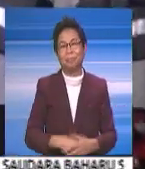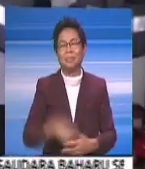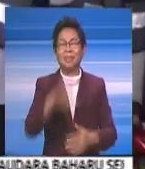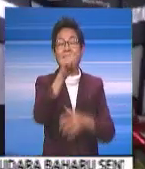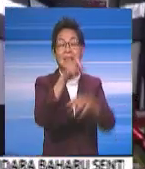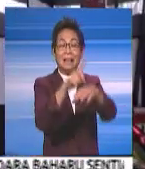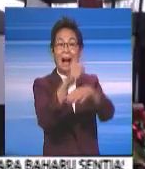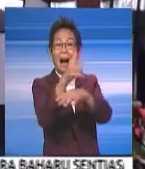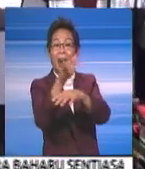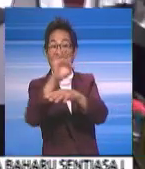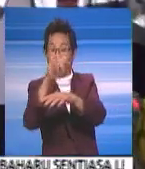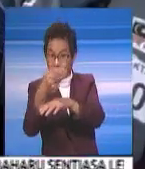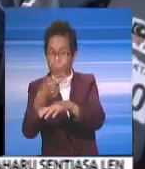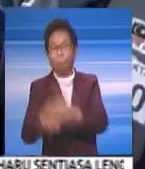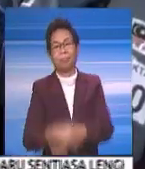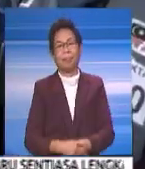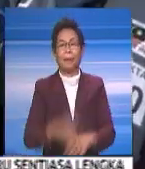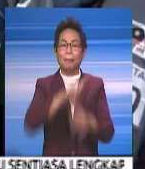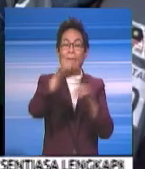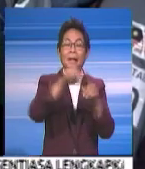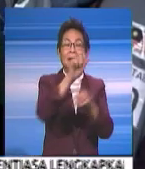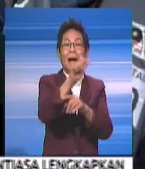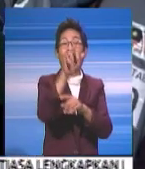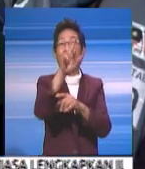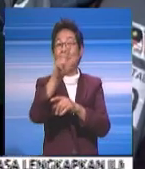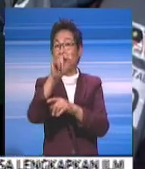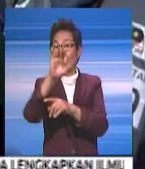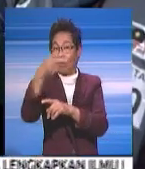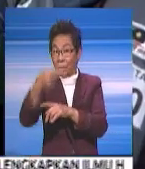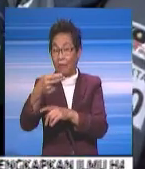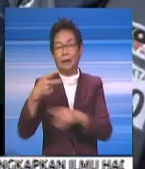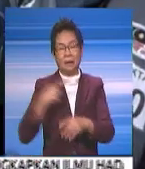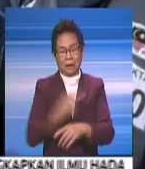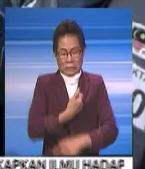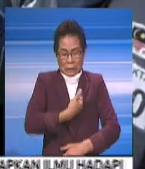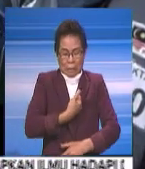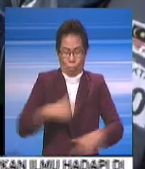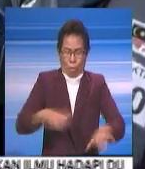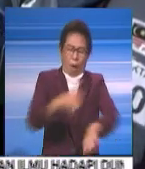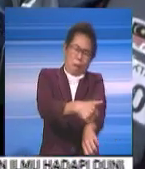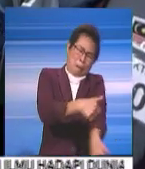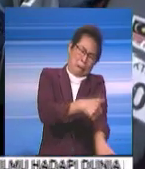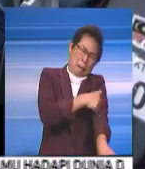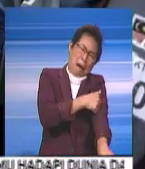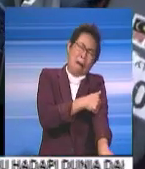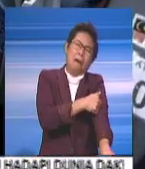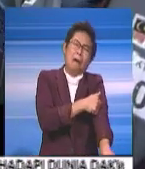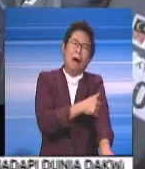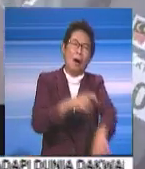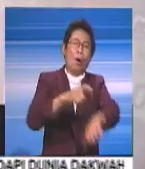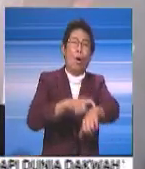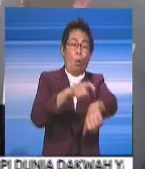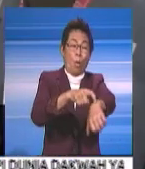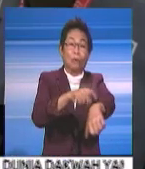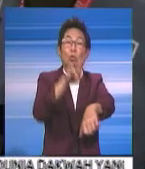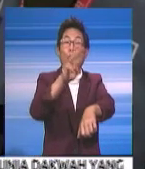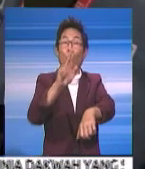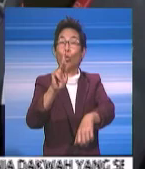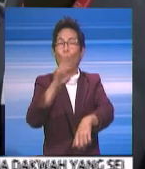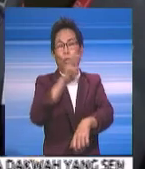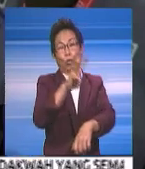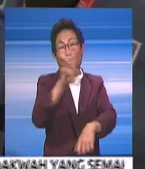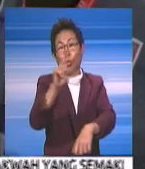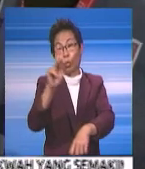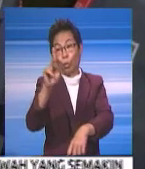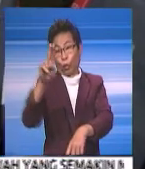Dan bila di Arafah tu, yalah, kita sendiri terpaksa melakukan pengorbanan bila masa waktu wukuf tu sendiri. Kita tak kisah, kita